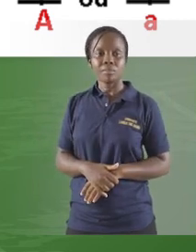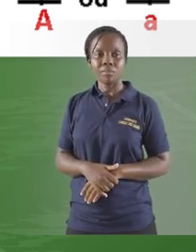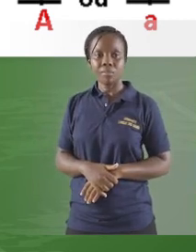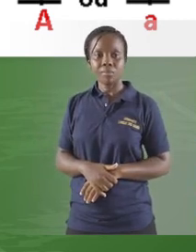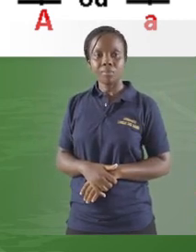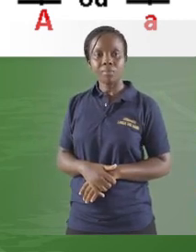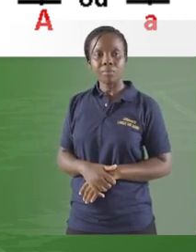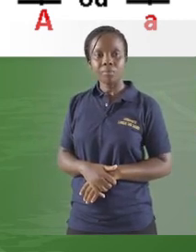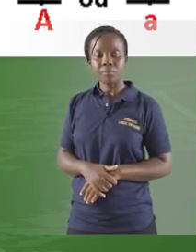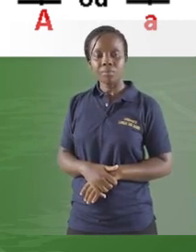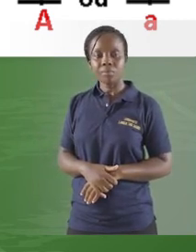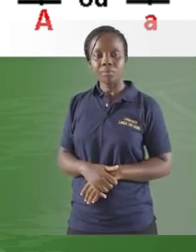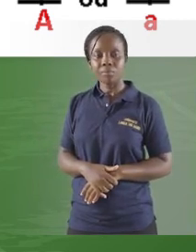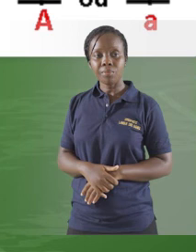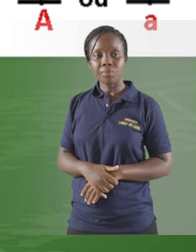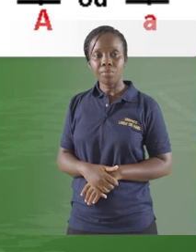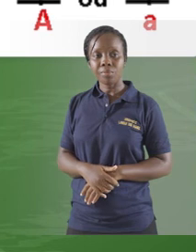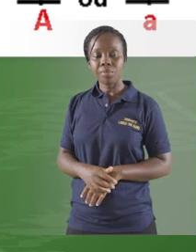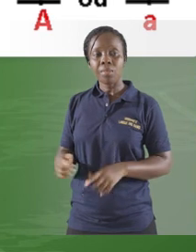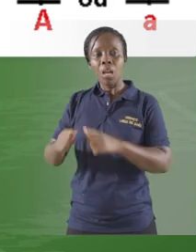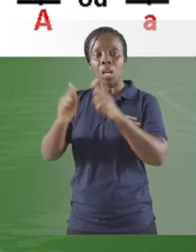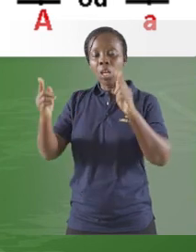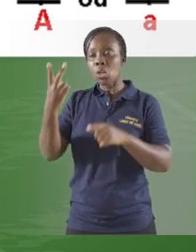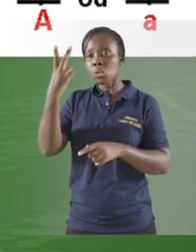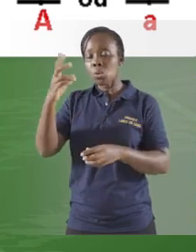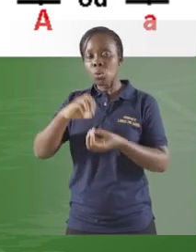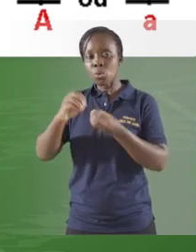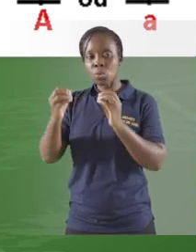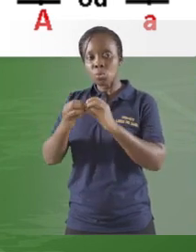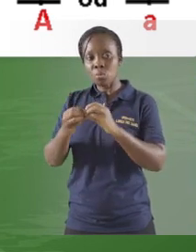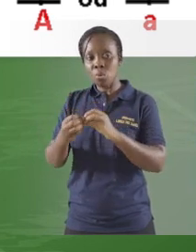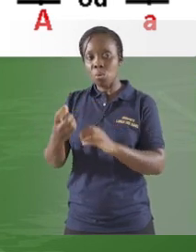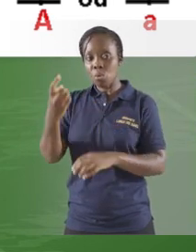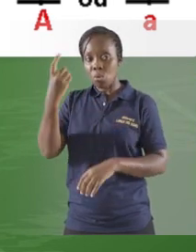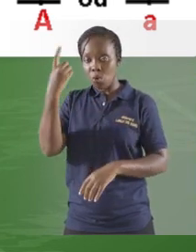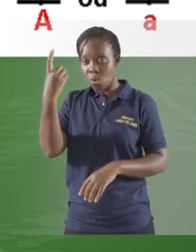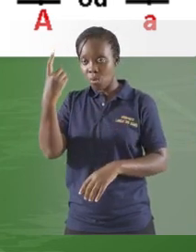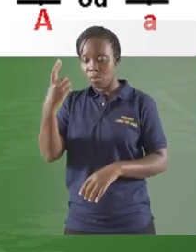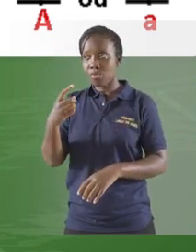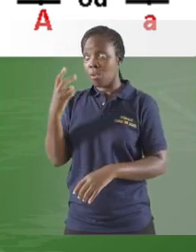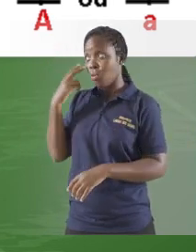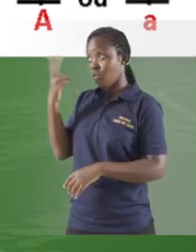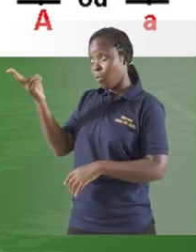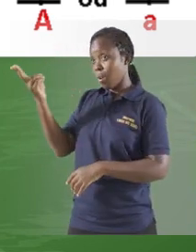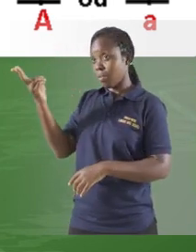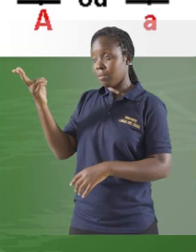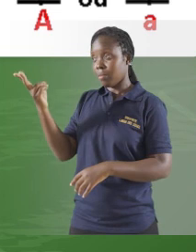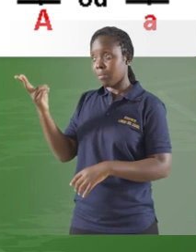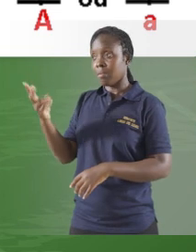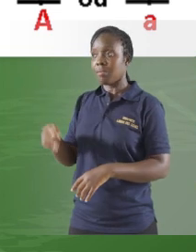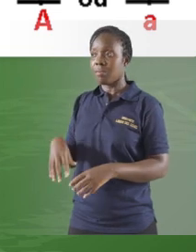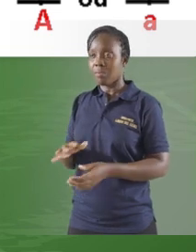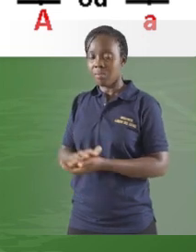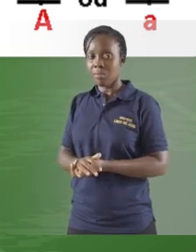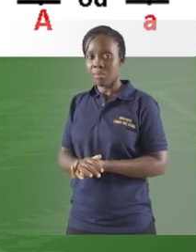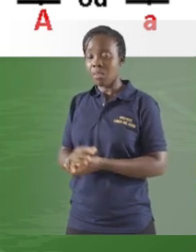individus. Grand 2, 1. Grand 2, 1, on voit dans